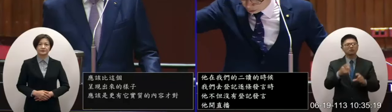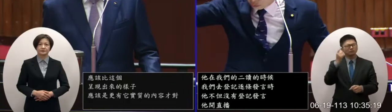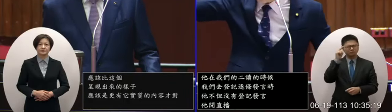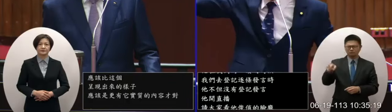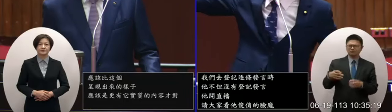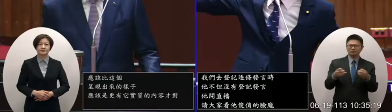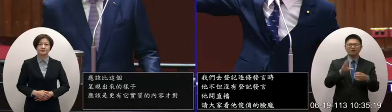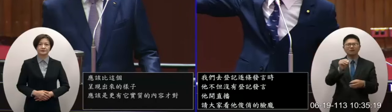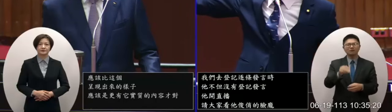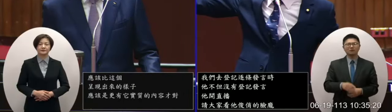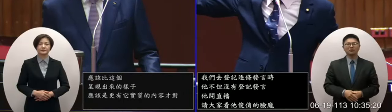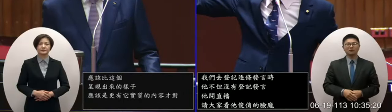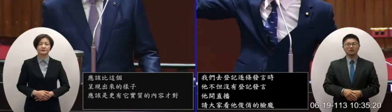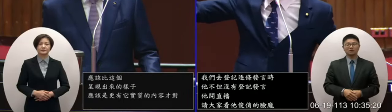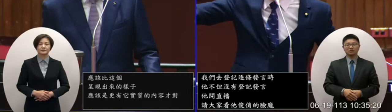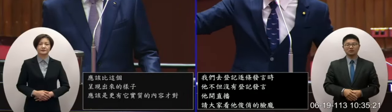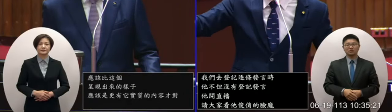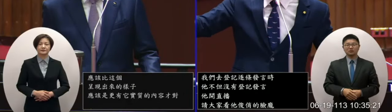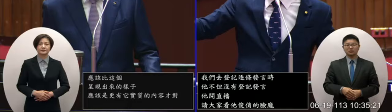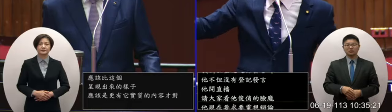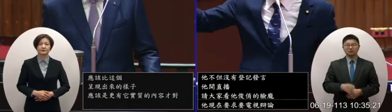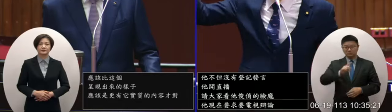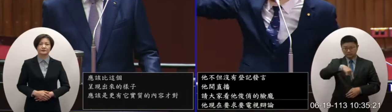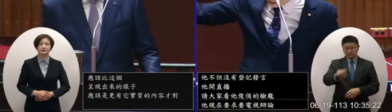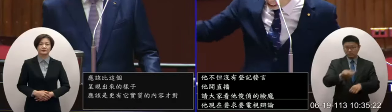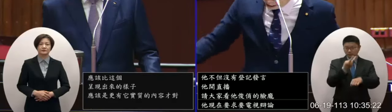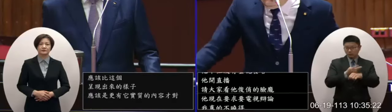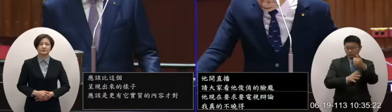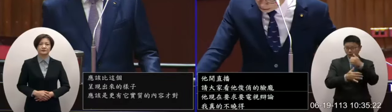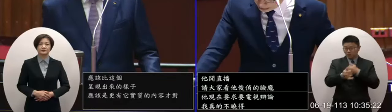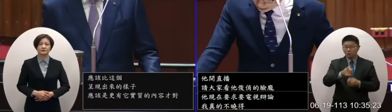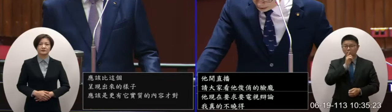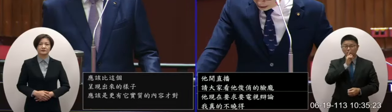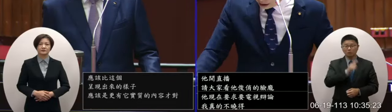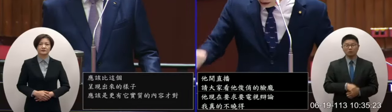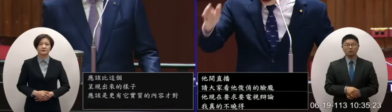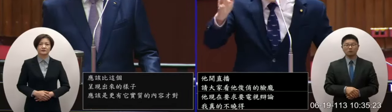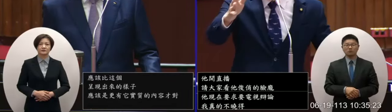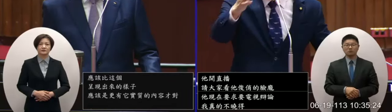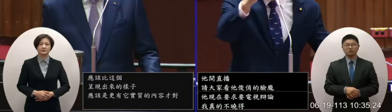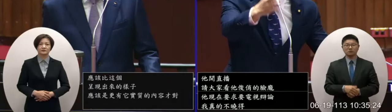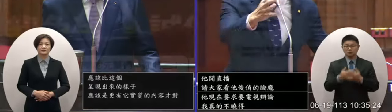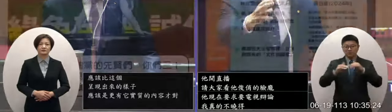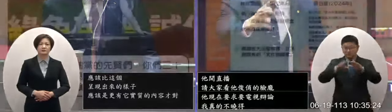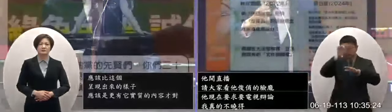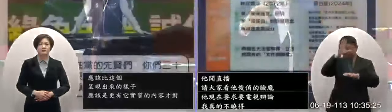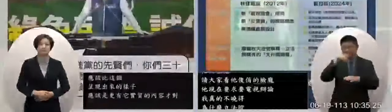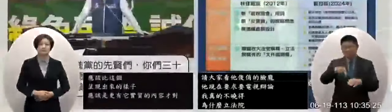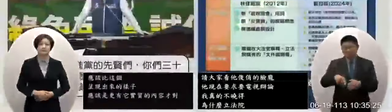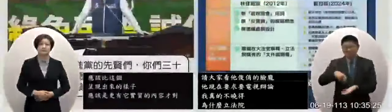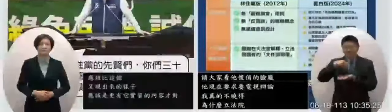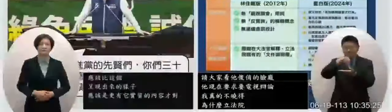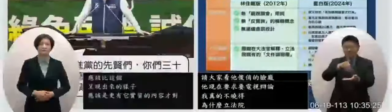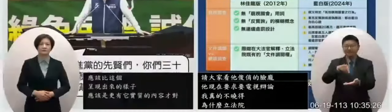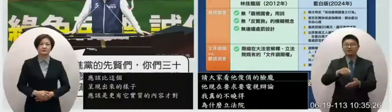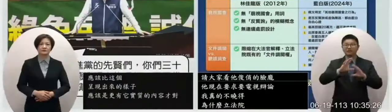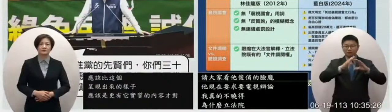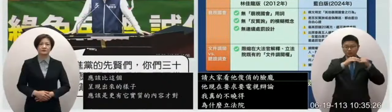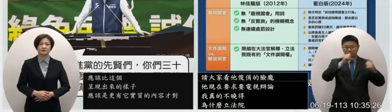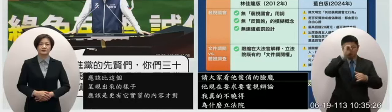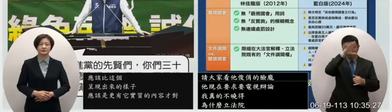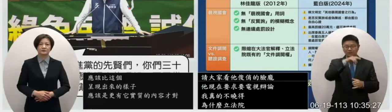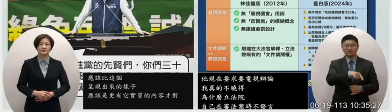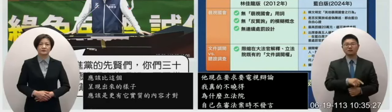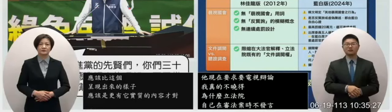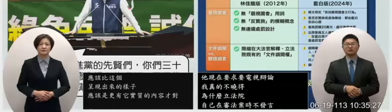我不清楚。我们来看一下过去，接下来罗委员提到，现在啊民进党的提案是他国民党他